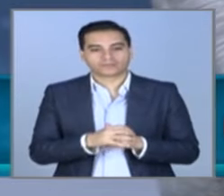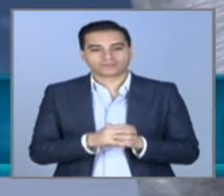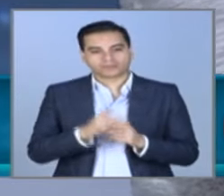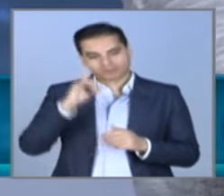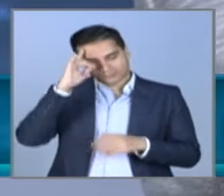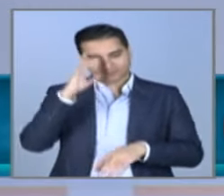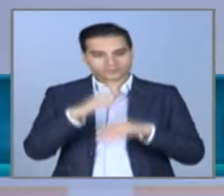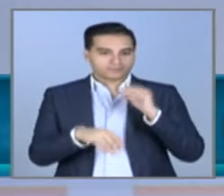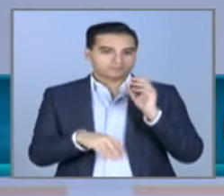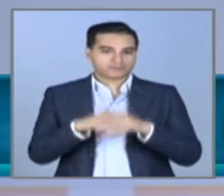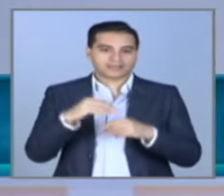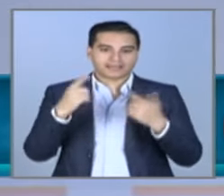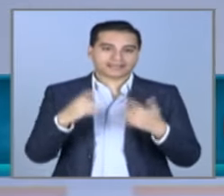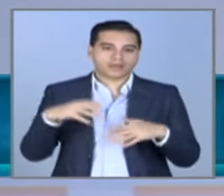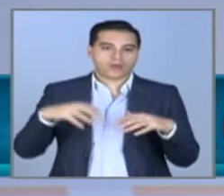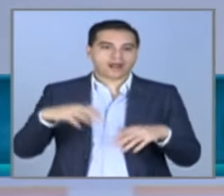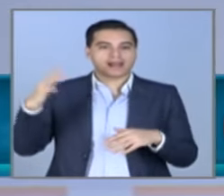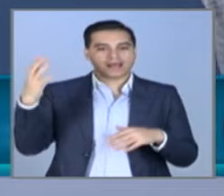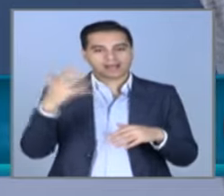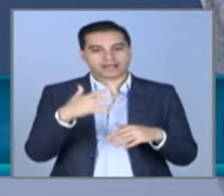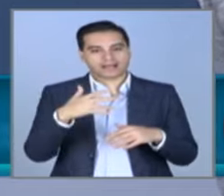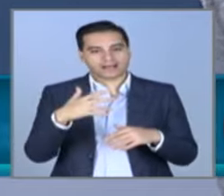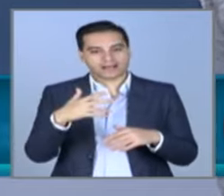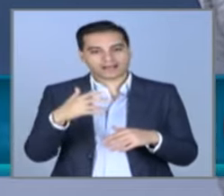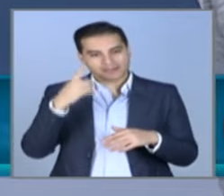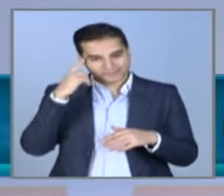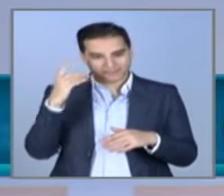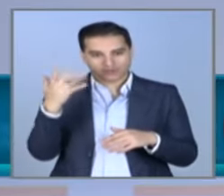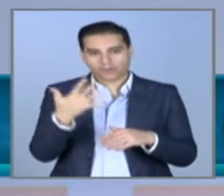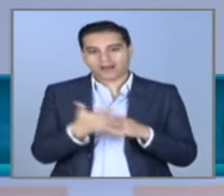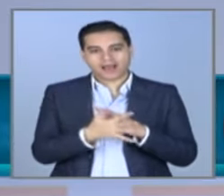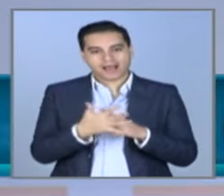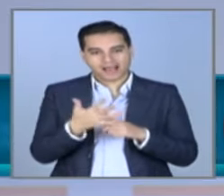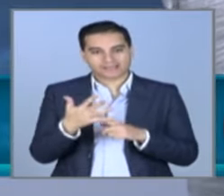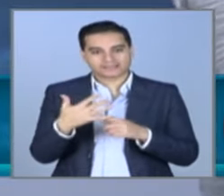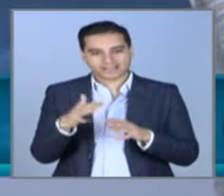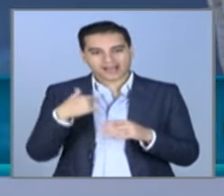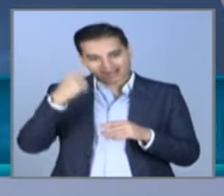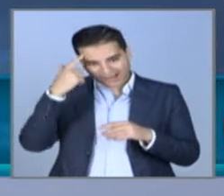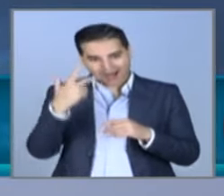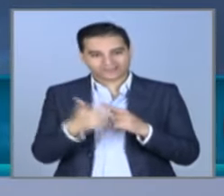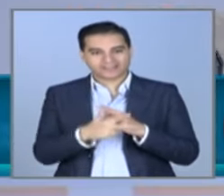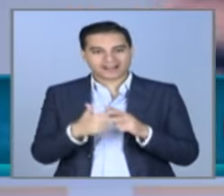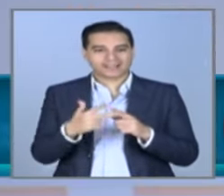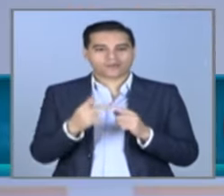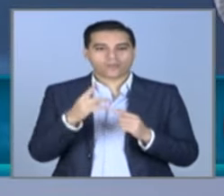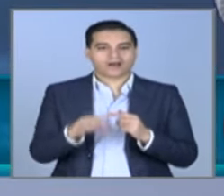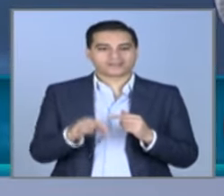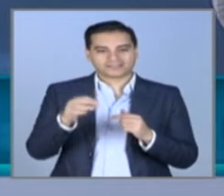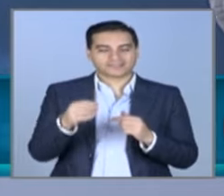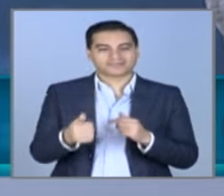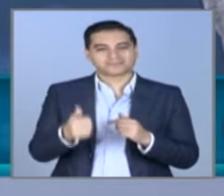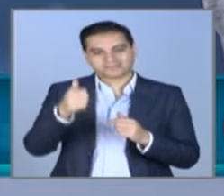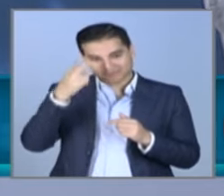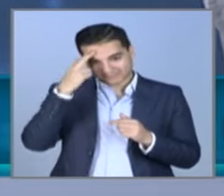تخمينة. دول إسكندنافية كم دولة؟ لا مش عارف عددهم بس خمسة. خمسة أنا عارف ثلاثة، هتبقى واحدة منهم إن شاء